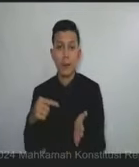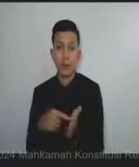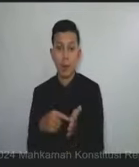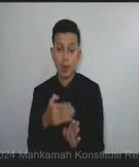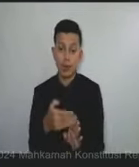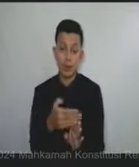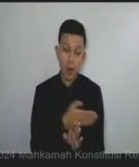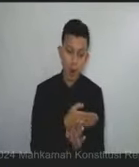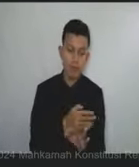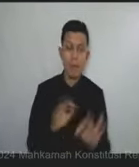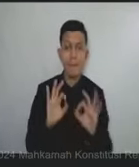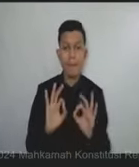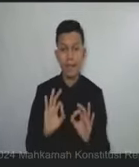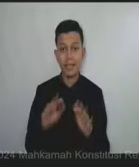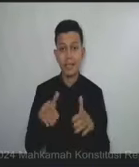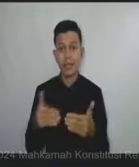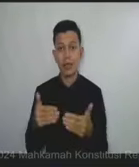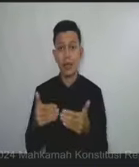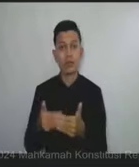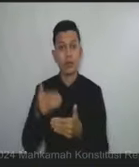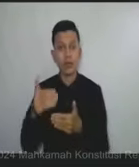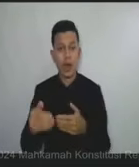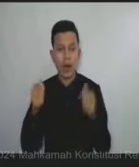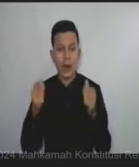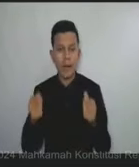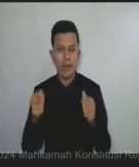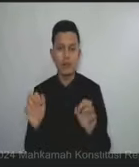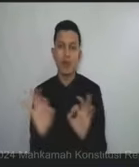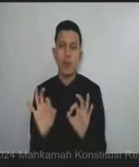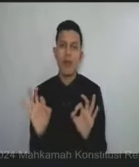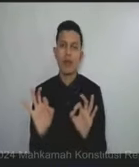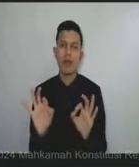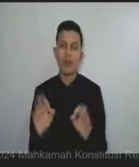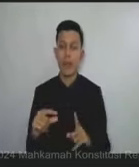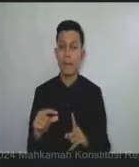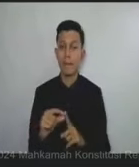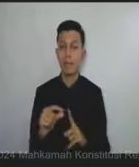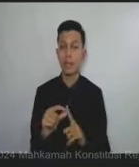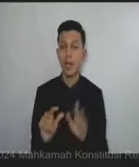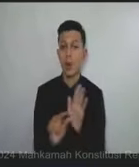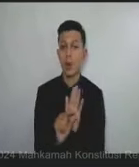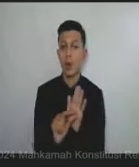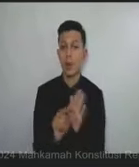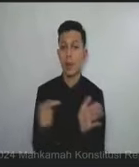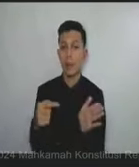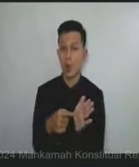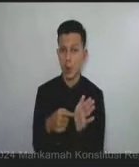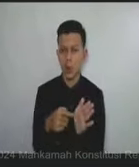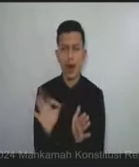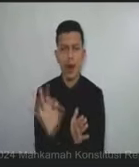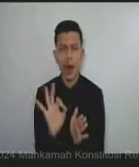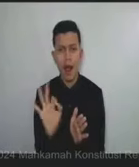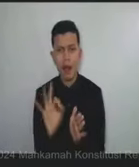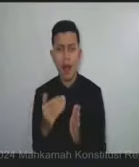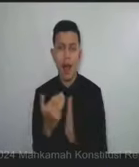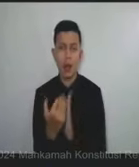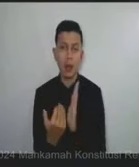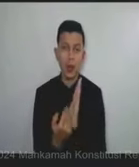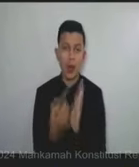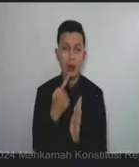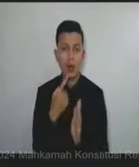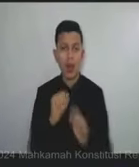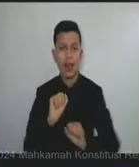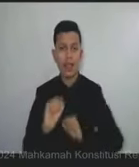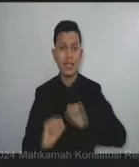sesudah masa kampanye namun pasal-pasal berikutnya dalam UU Pemilu tersebut tidak memberikan pengaturan tentang kegiatan